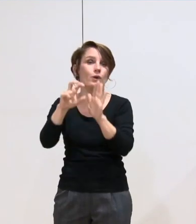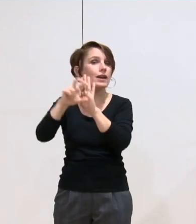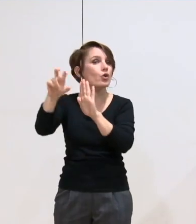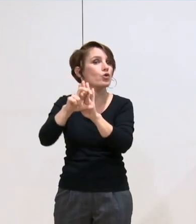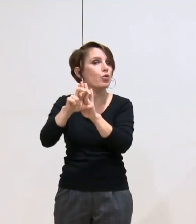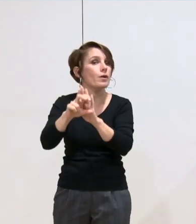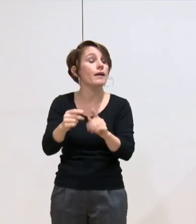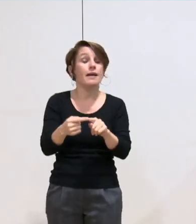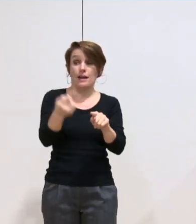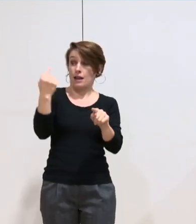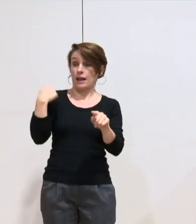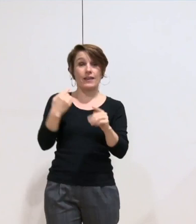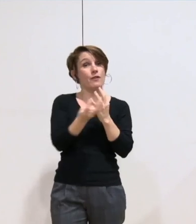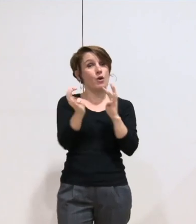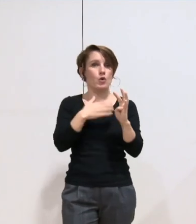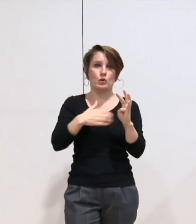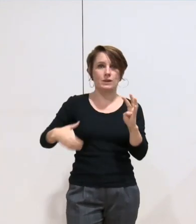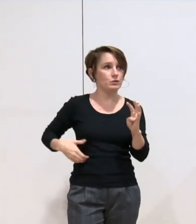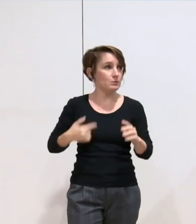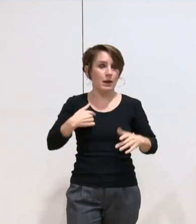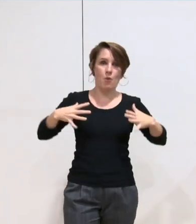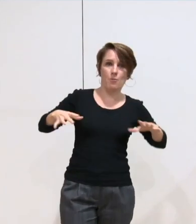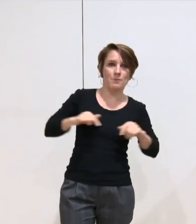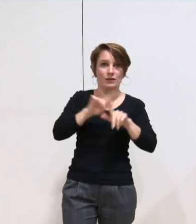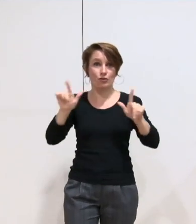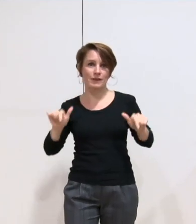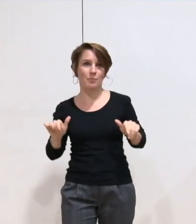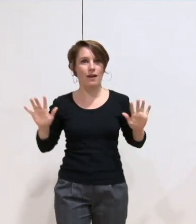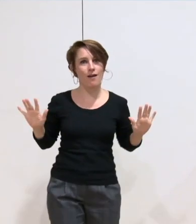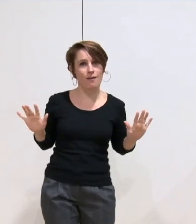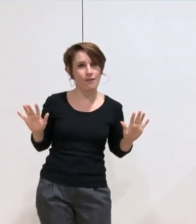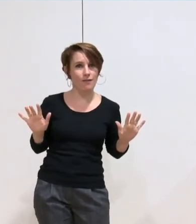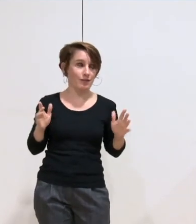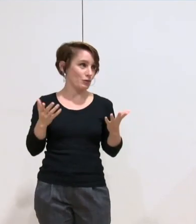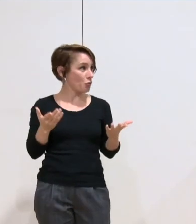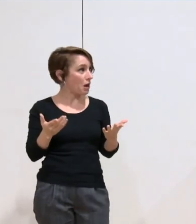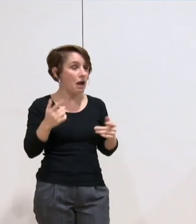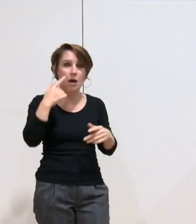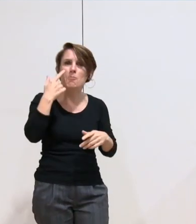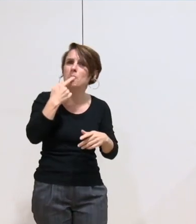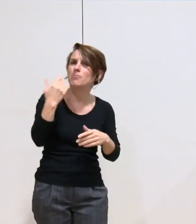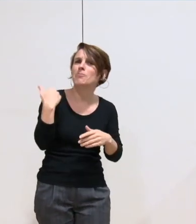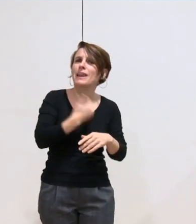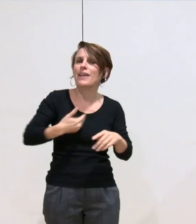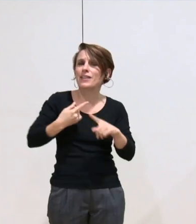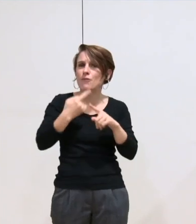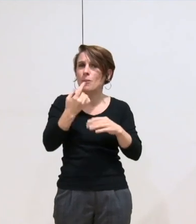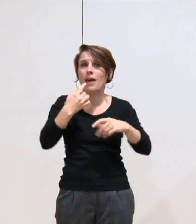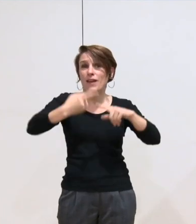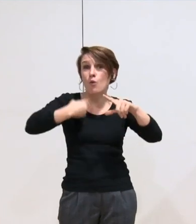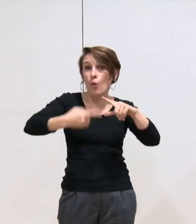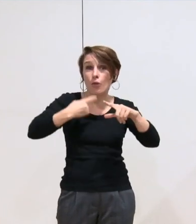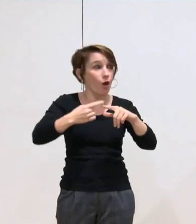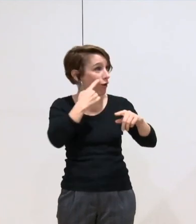conseil municipal, il a été question d'horloge et de compteur, celui-ci défile. Pourquoi ne pas imaginer, après tout, que la ville de